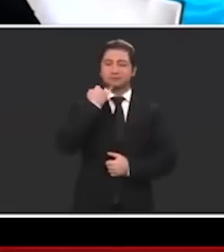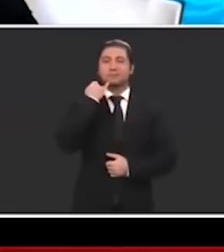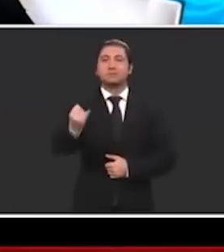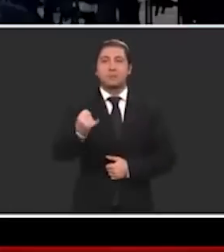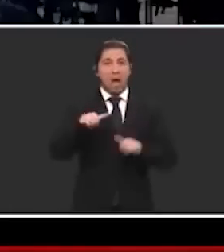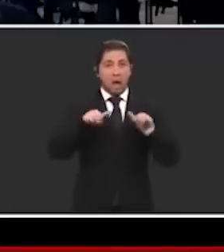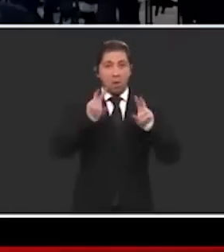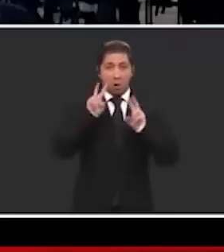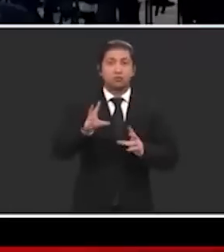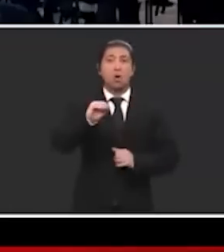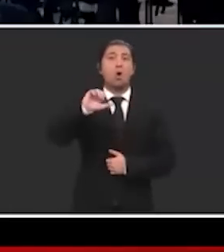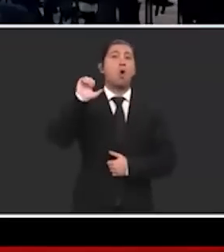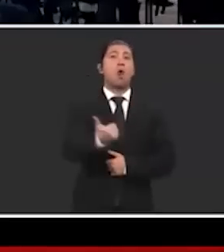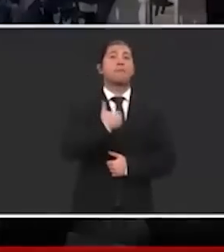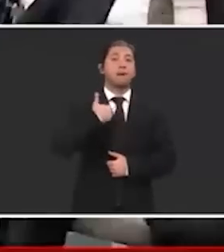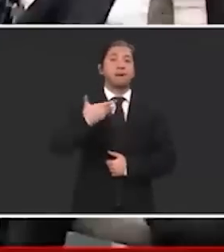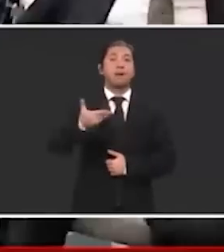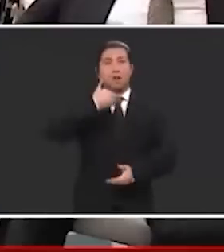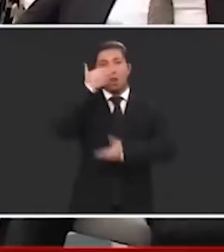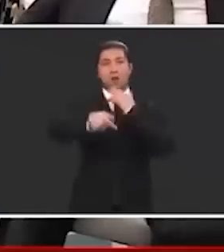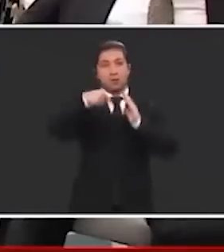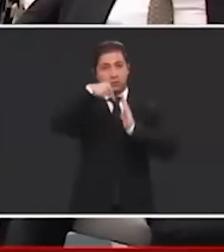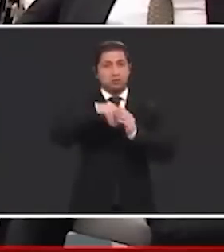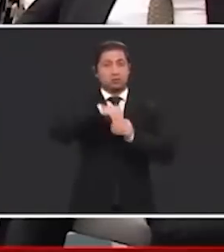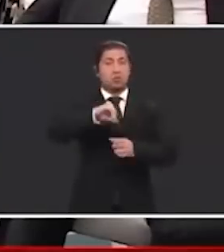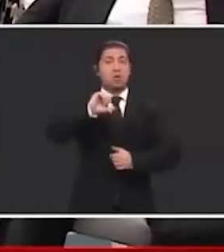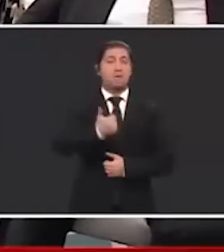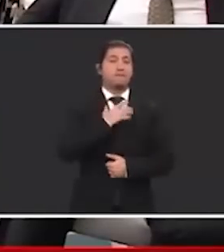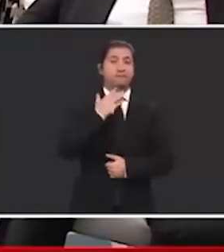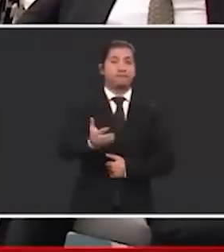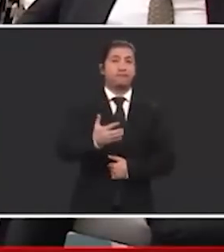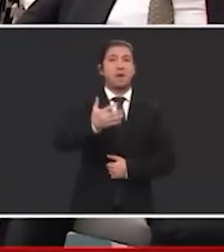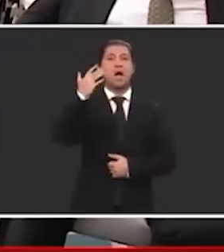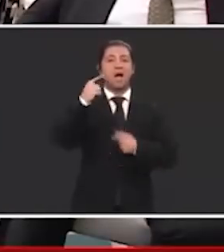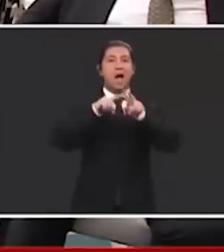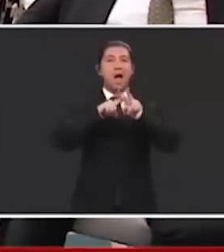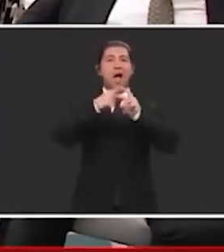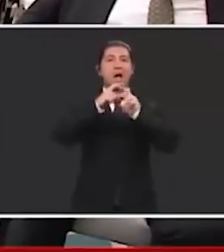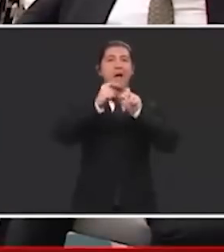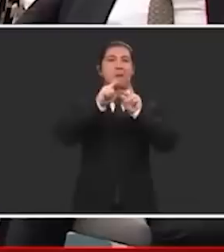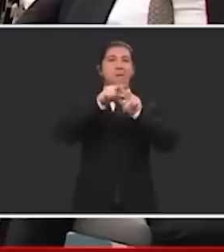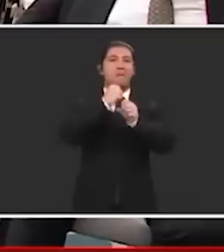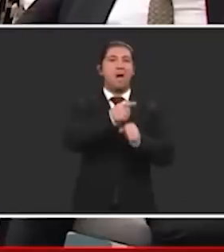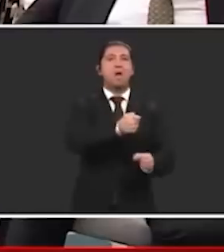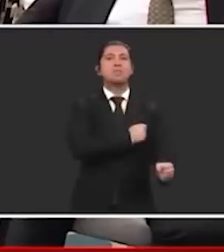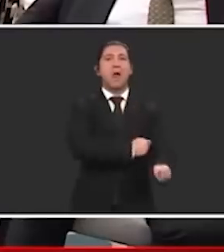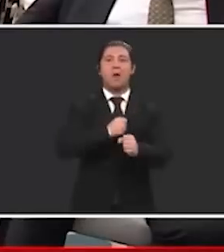aynı zamanda önemli mesajlar da içeriyordu. Karabağ'daki terör unsurlarına